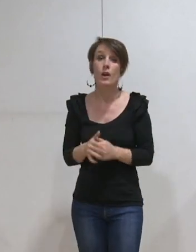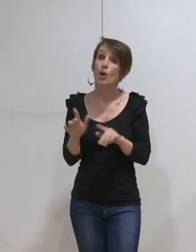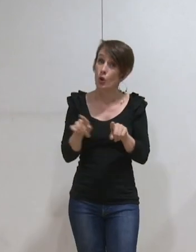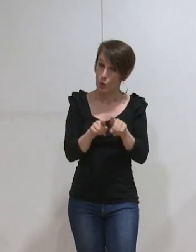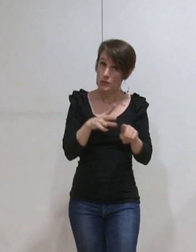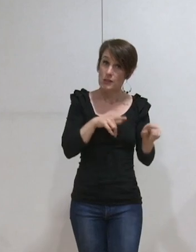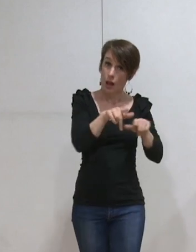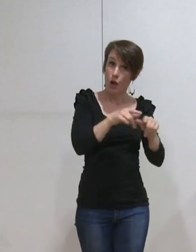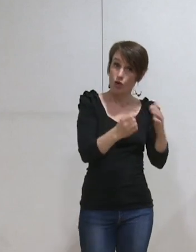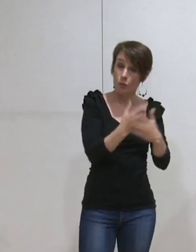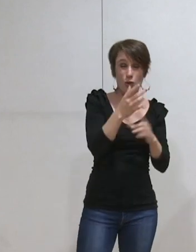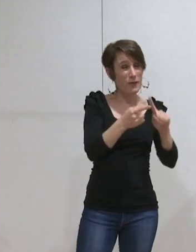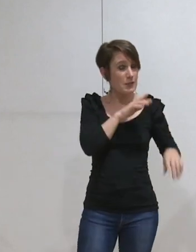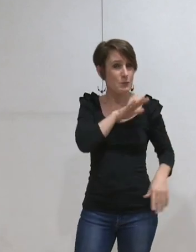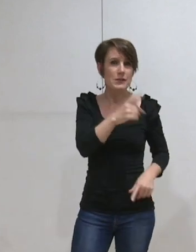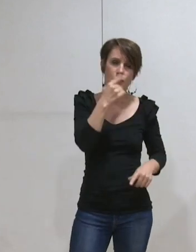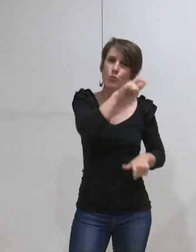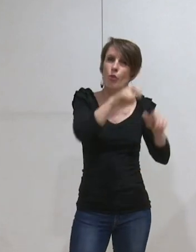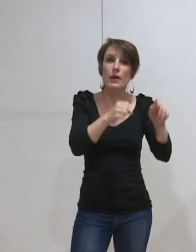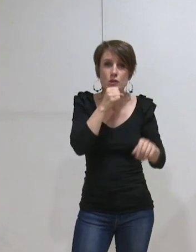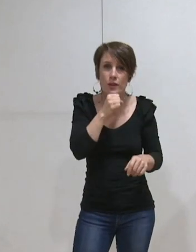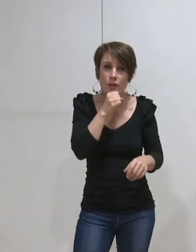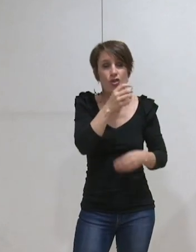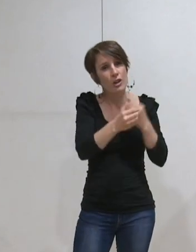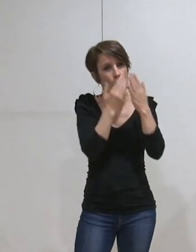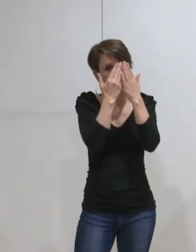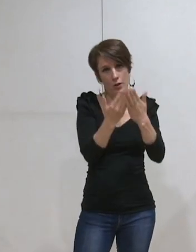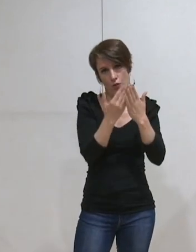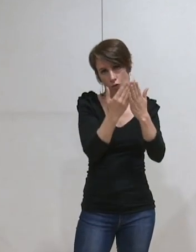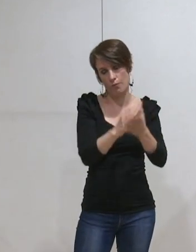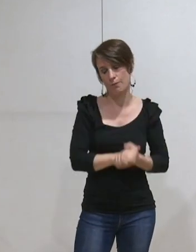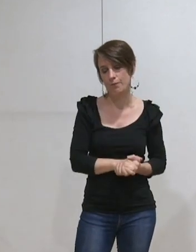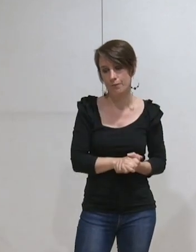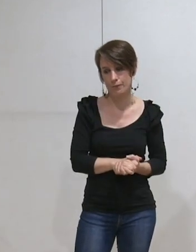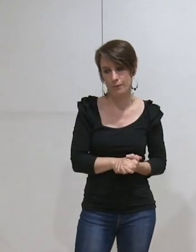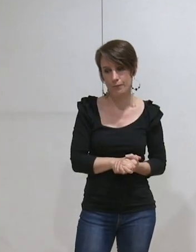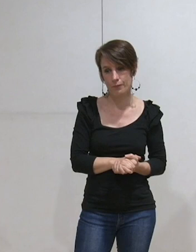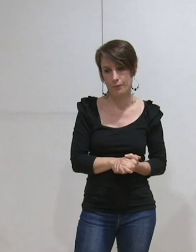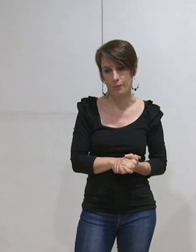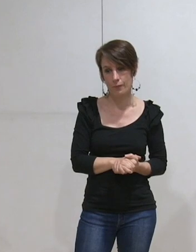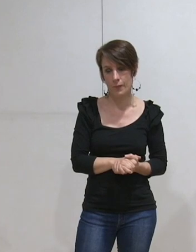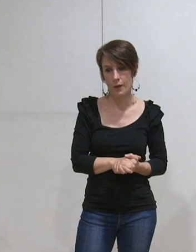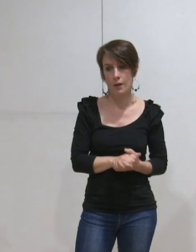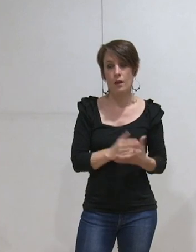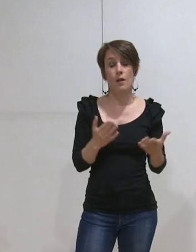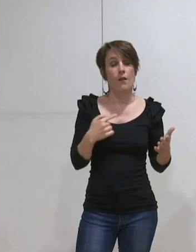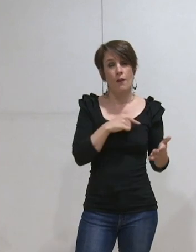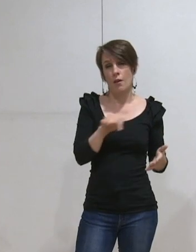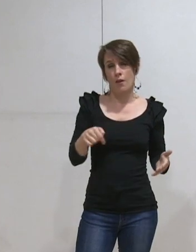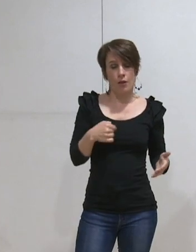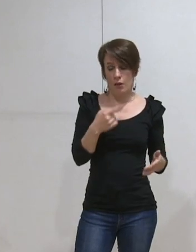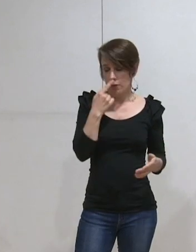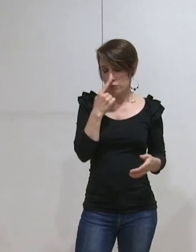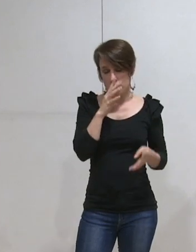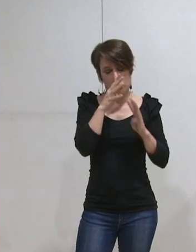neufs spécifiques concernant des personnes âgées ou des étudiants nous pensons que la solidarité doit